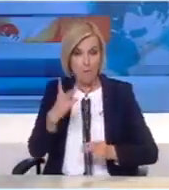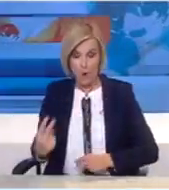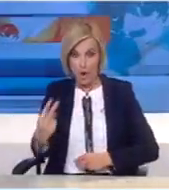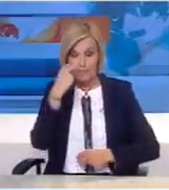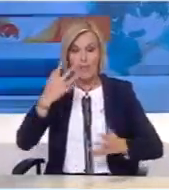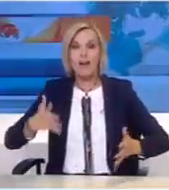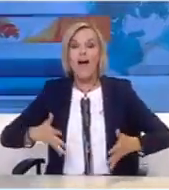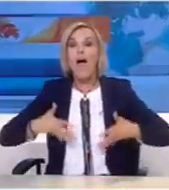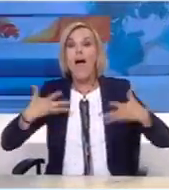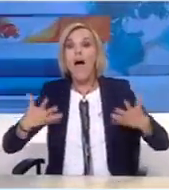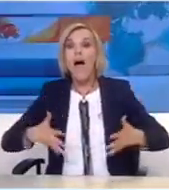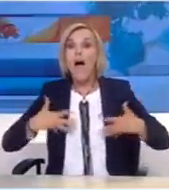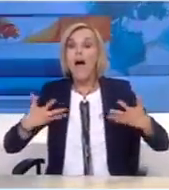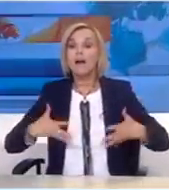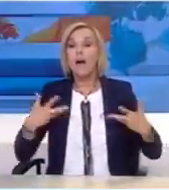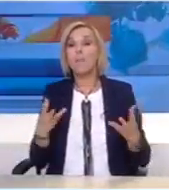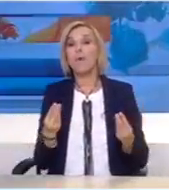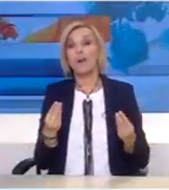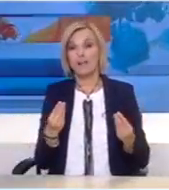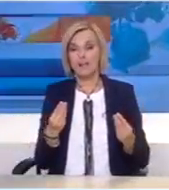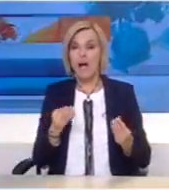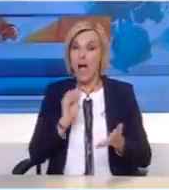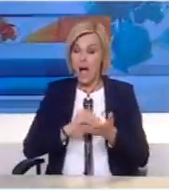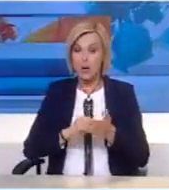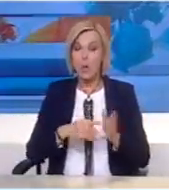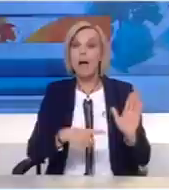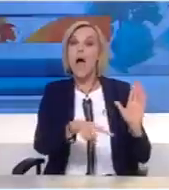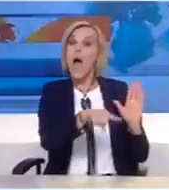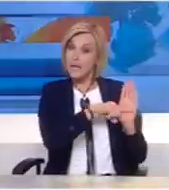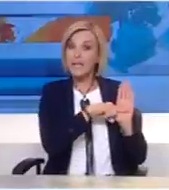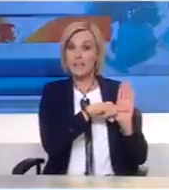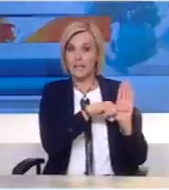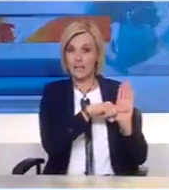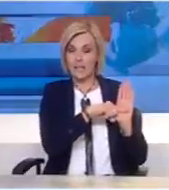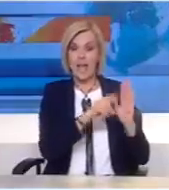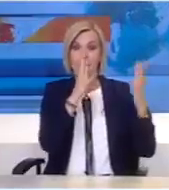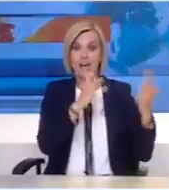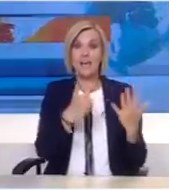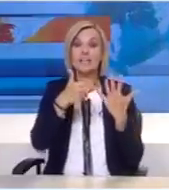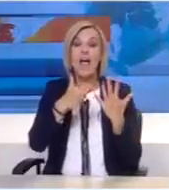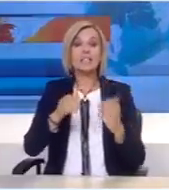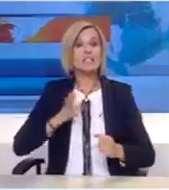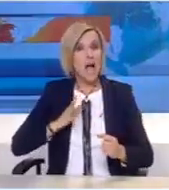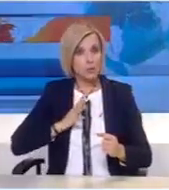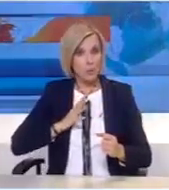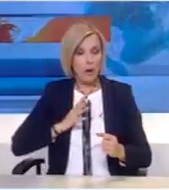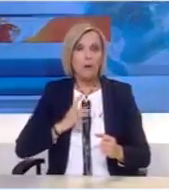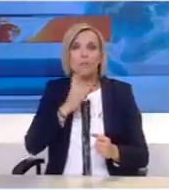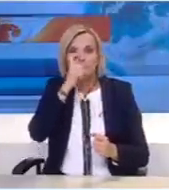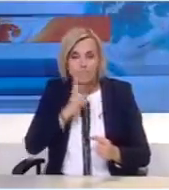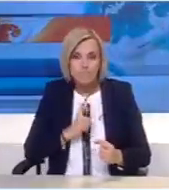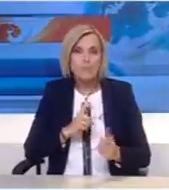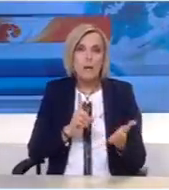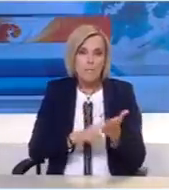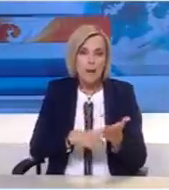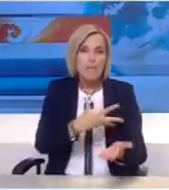αλλά οι αρνητικοί νεφροπαθείς, που είναι πάρα πολλοί, είναι 96 ακόμα, οι οποίοι πρέπει να συνεχίσουν την αιμοκάθαρσή τους κάπου, έτσι. Και